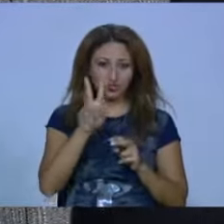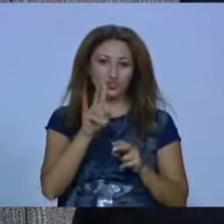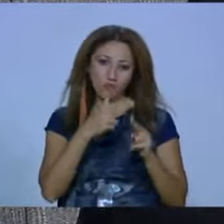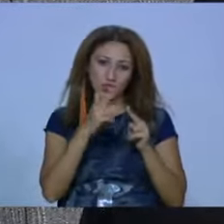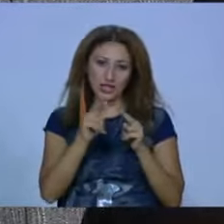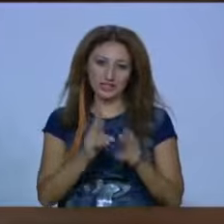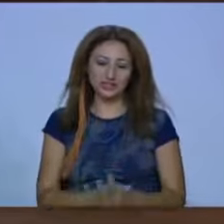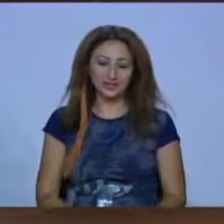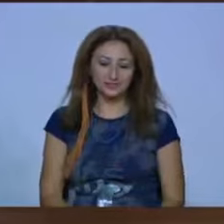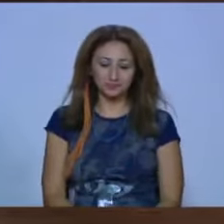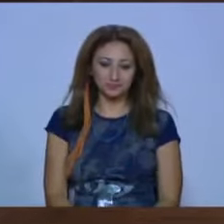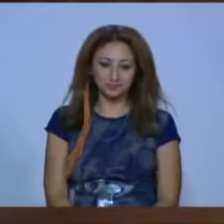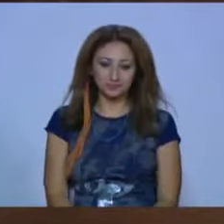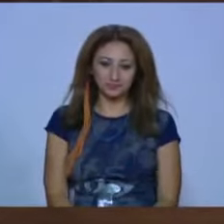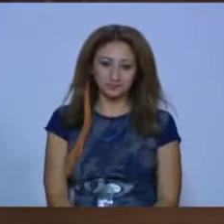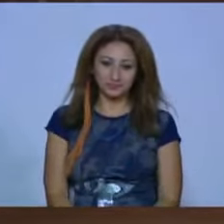تعالى نشوف.